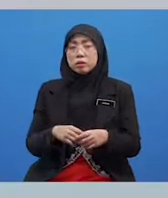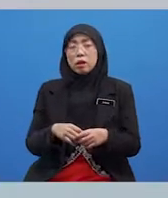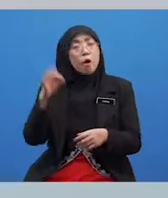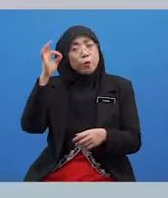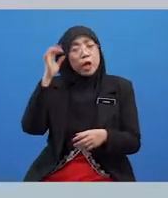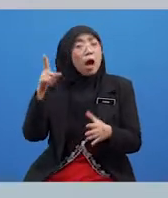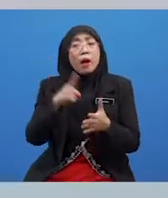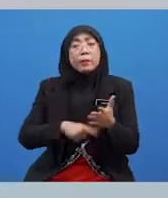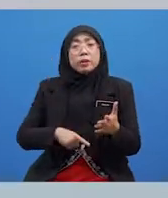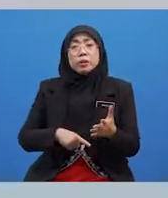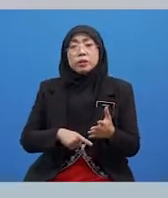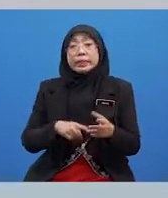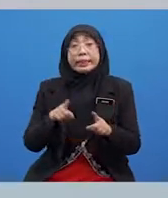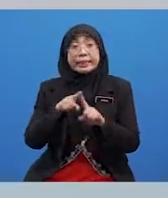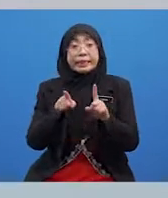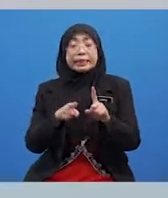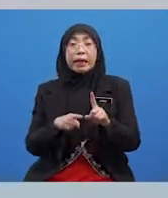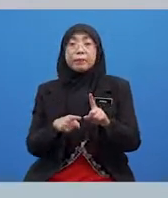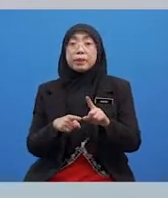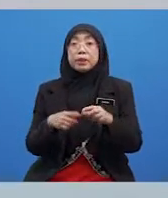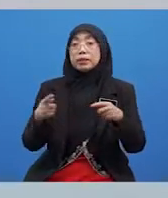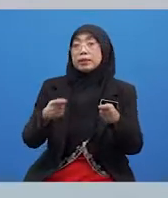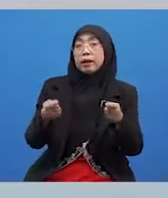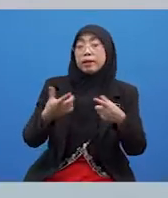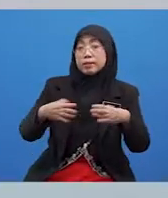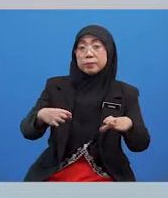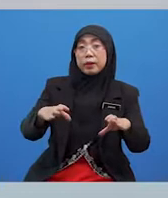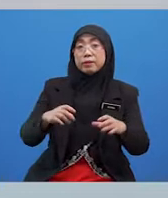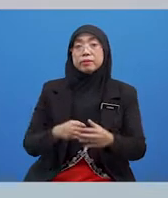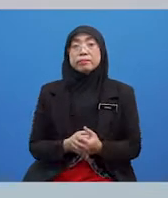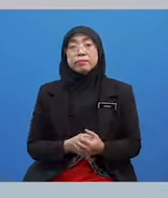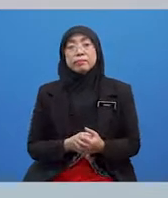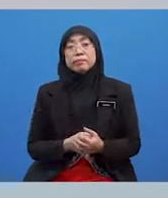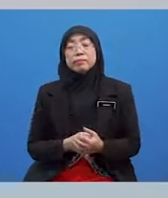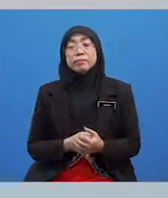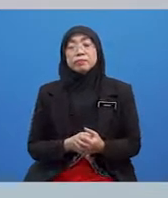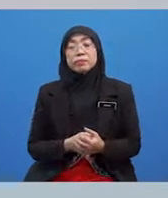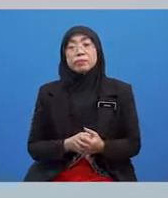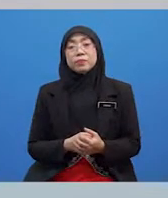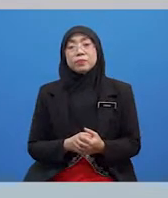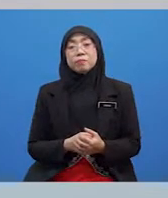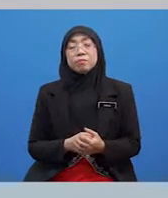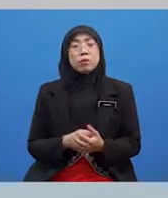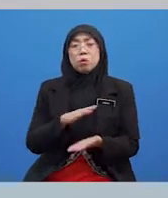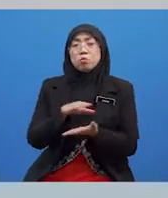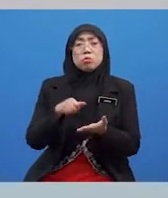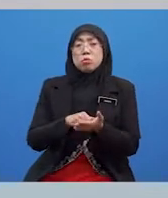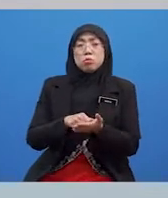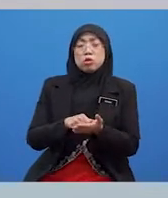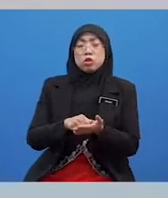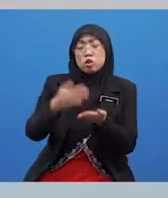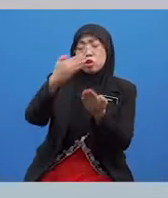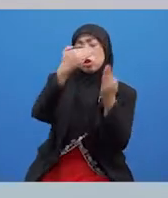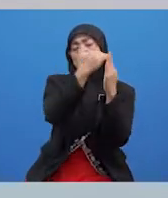keputusan dan prestasi atau lakuan motor. Ia beroperasi dalam bentuk